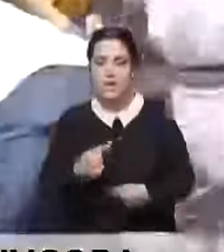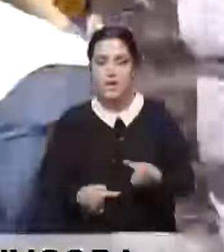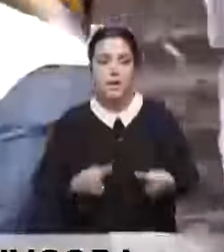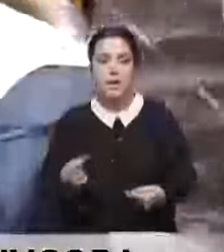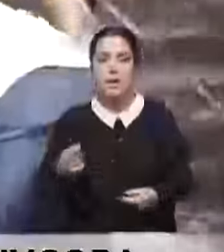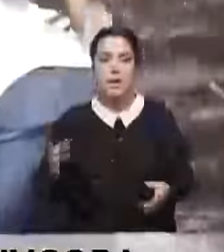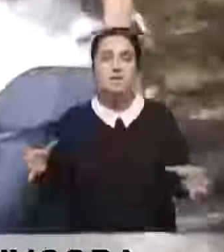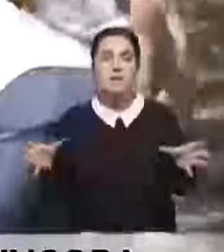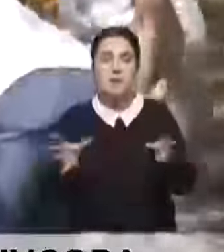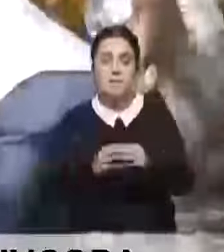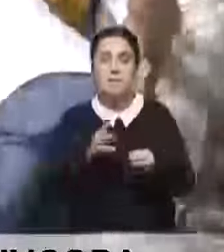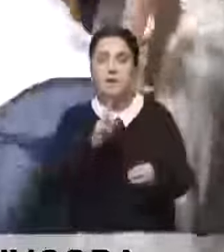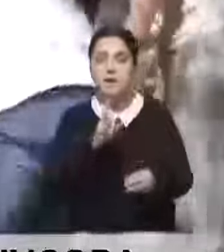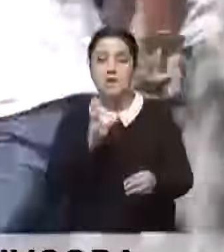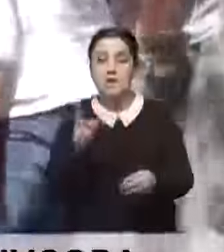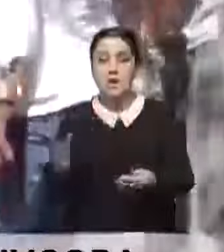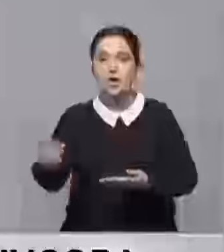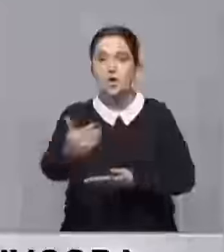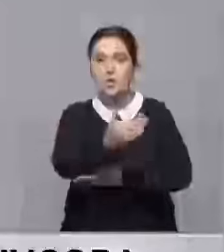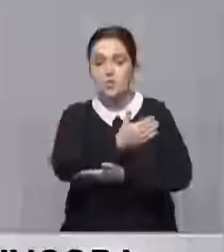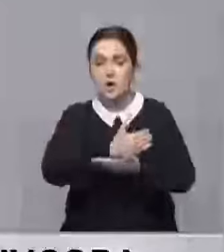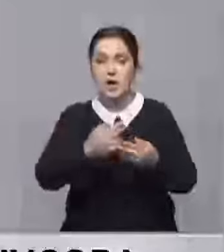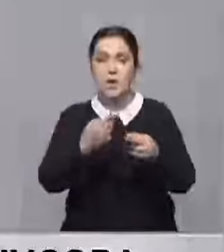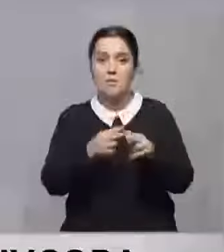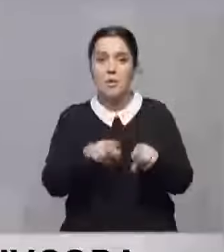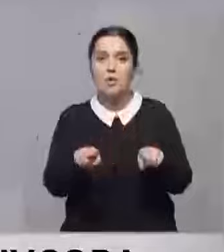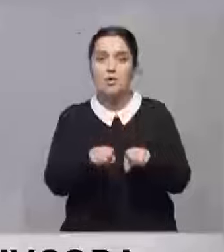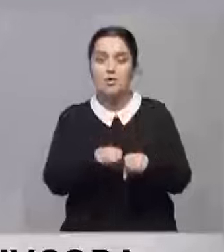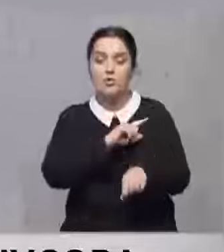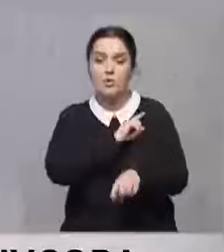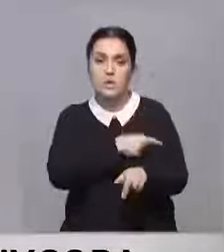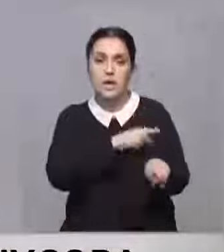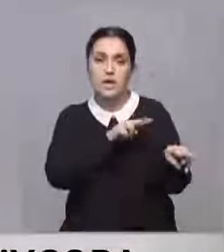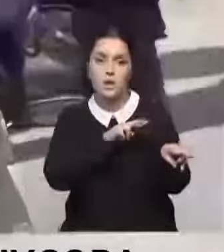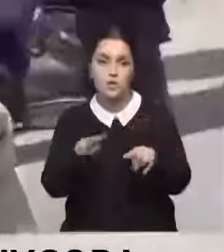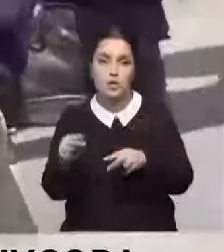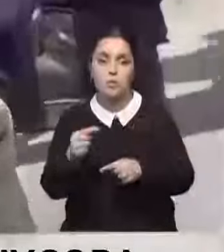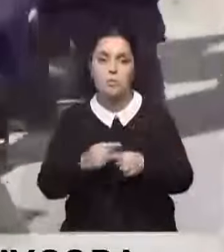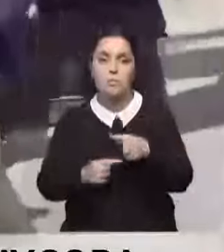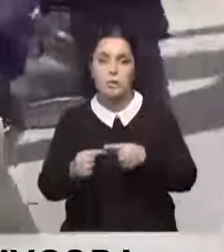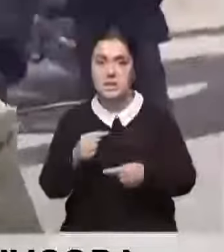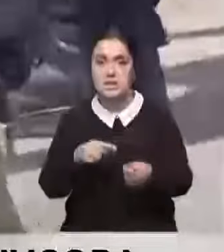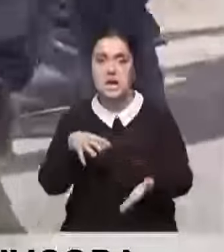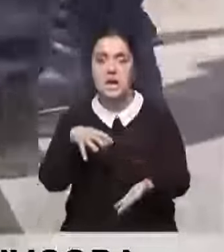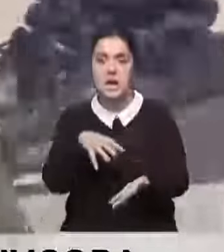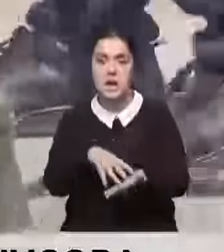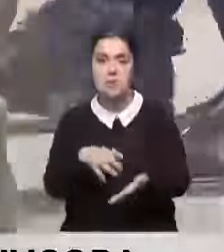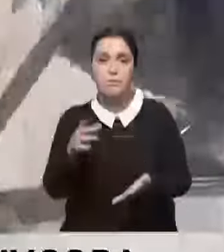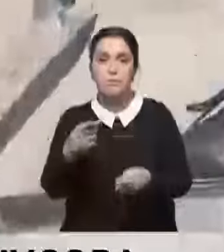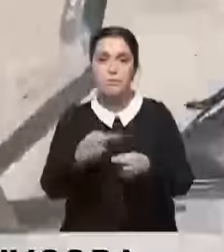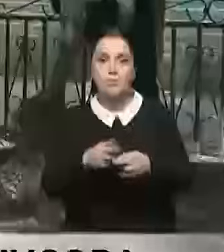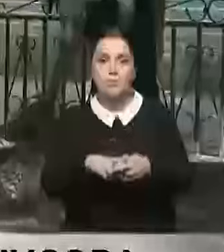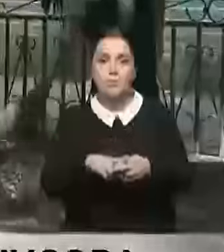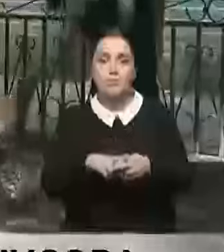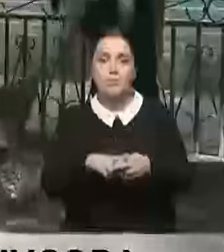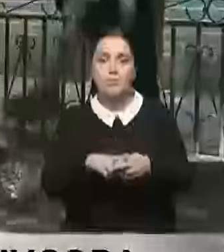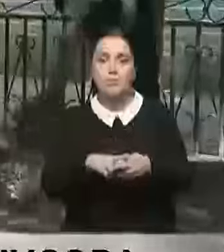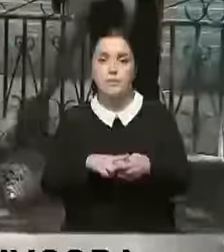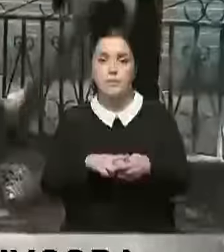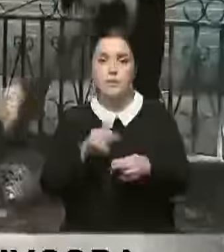жители совместно с КСК убирают дворы. Также в регионе усилили контроль над бизнес-объектами, которые нарушают санитарные нормы